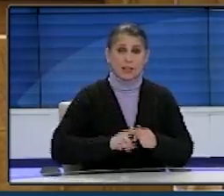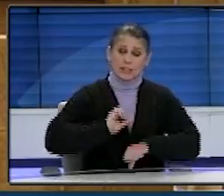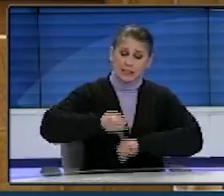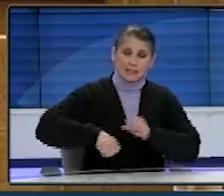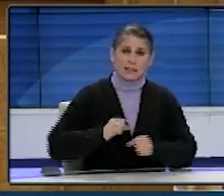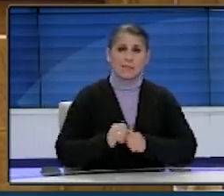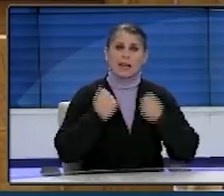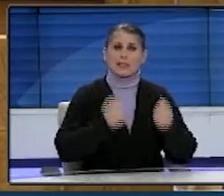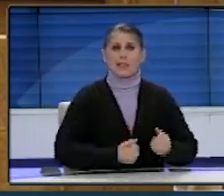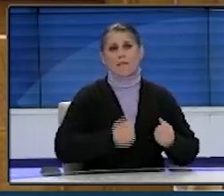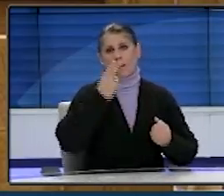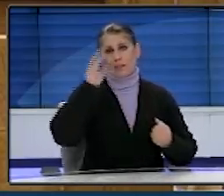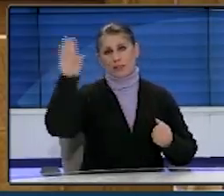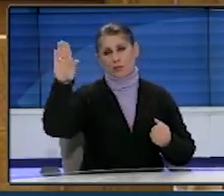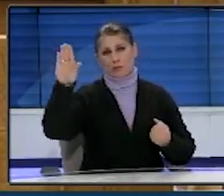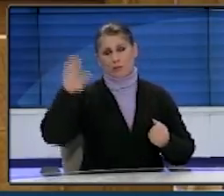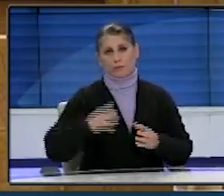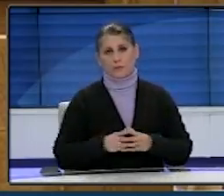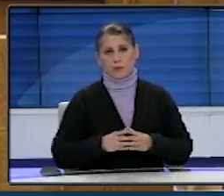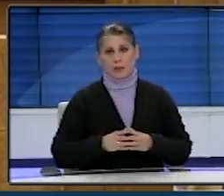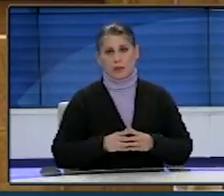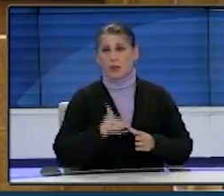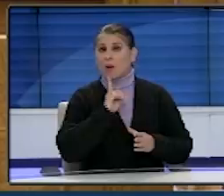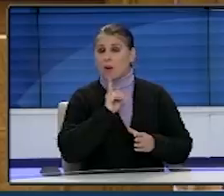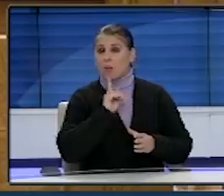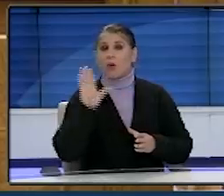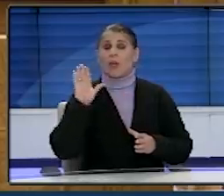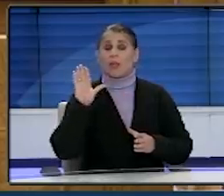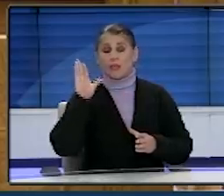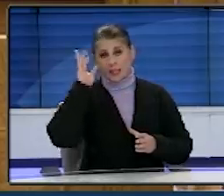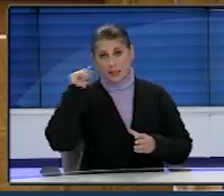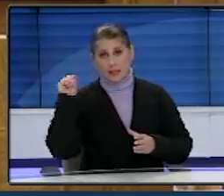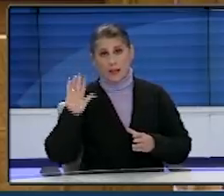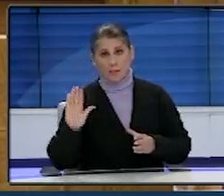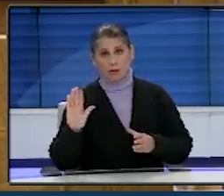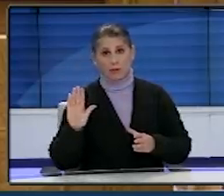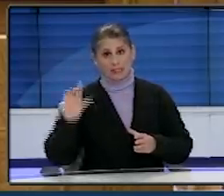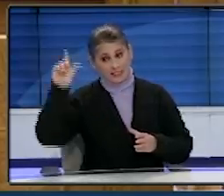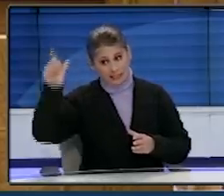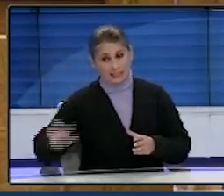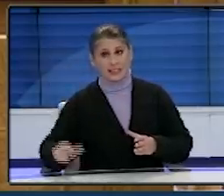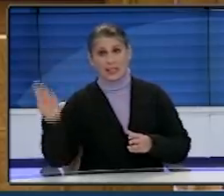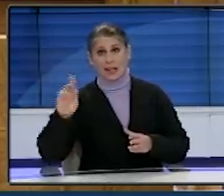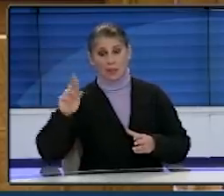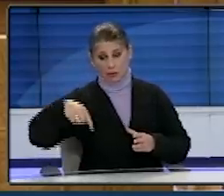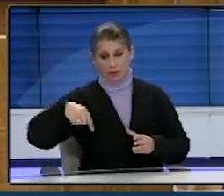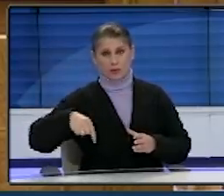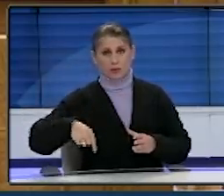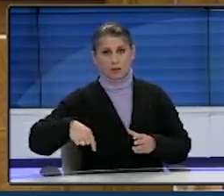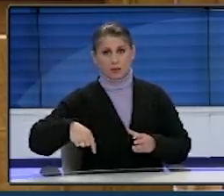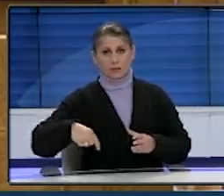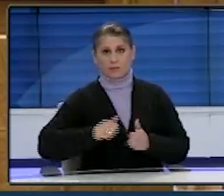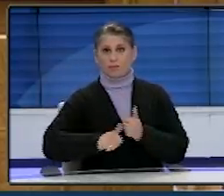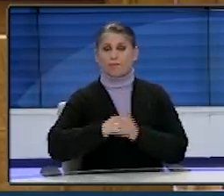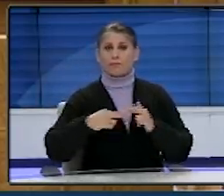πάλη ενάντια στο φασισμό-ναζισμό. Όπως δεν μας διαφεύγει και το γεγονός ότι η ίδια η Ρωσία σήμερα πρωτοστατεί